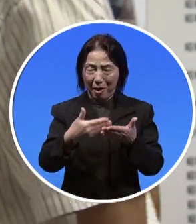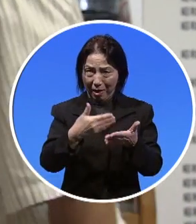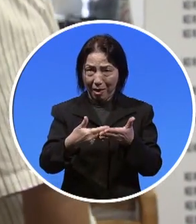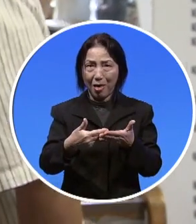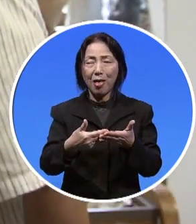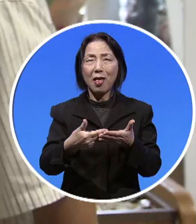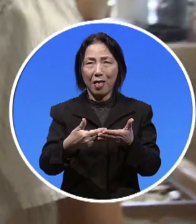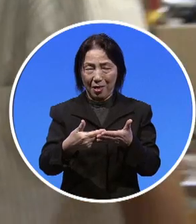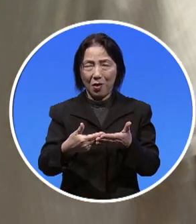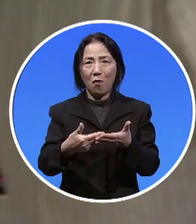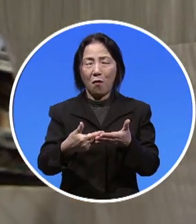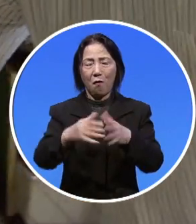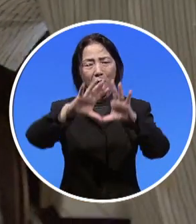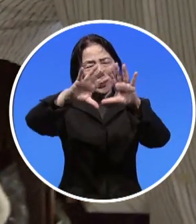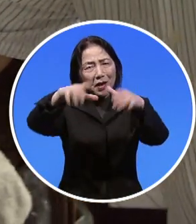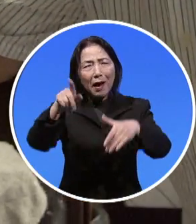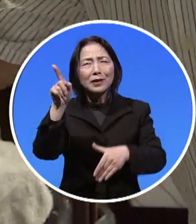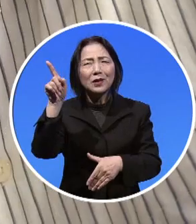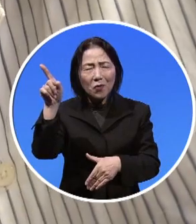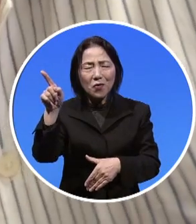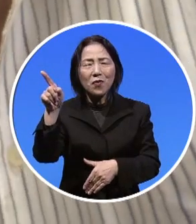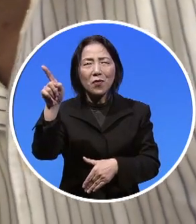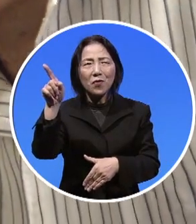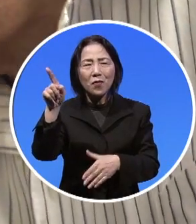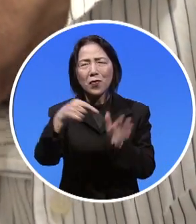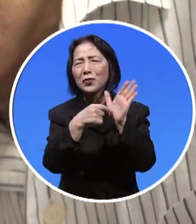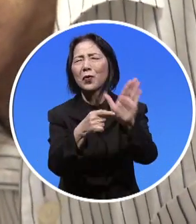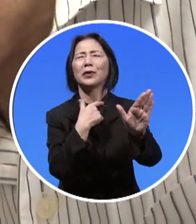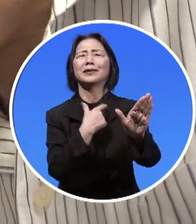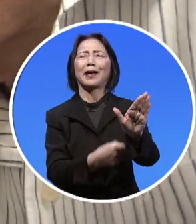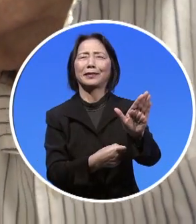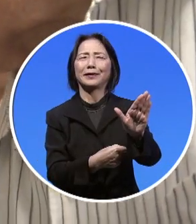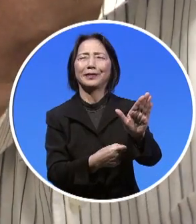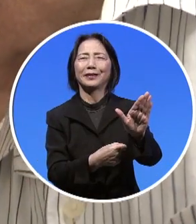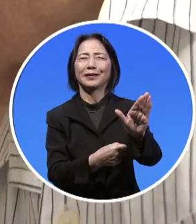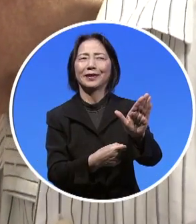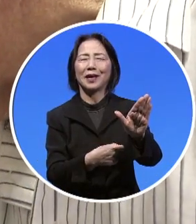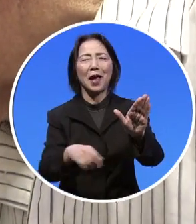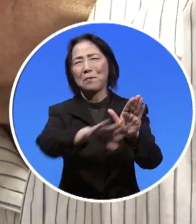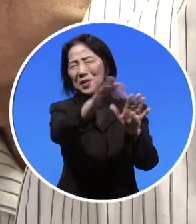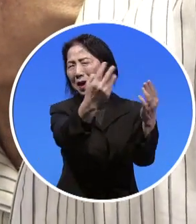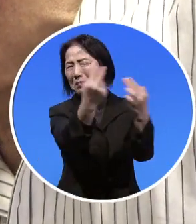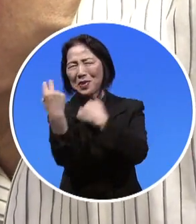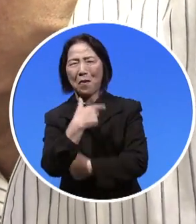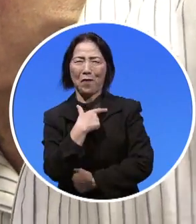と想像の世界をを表したい